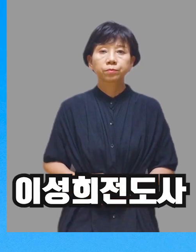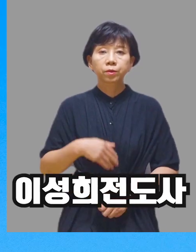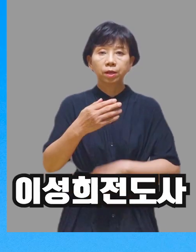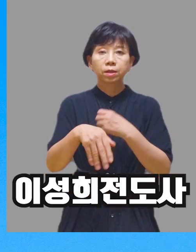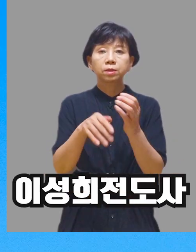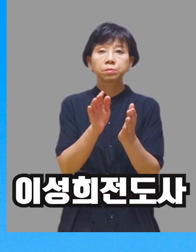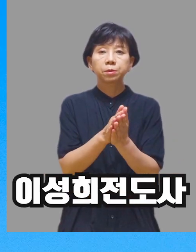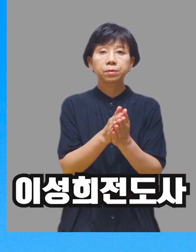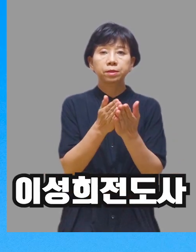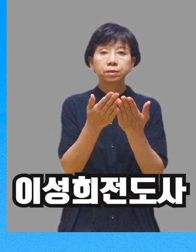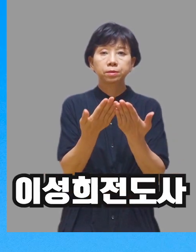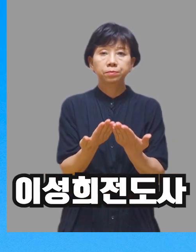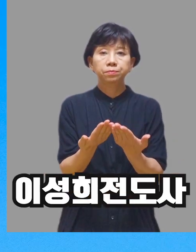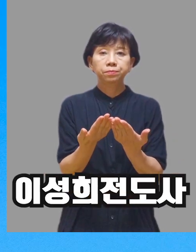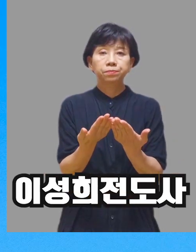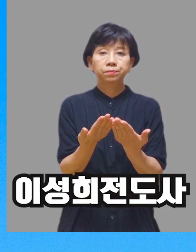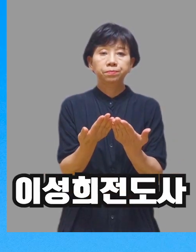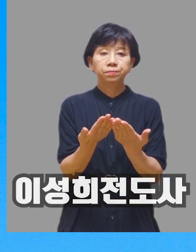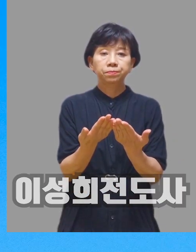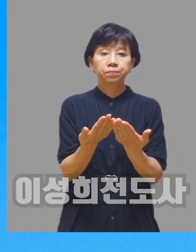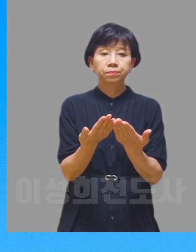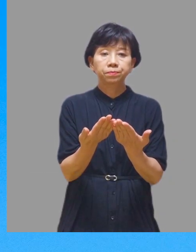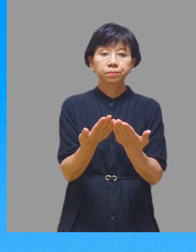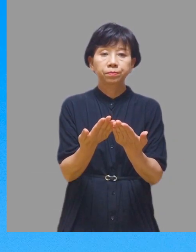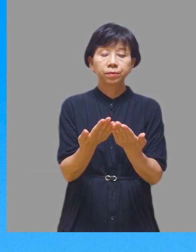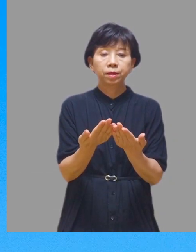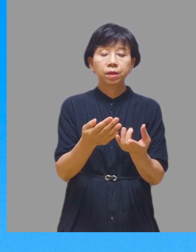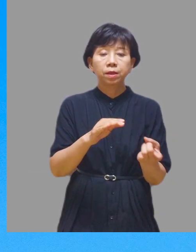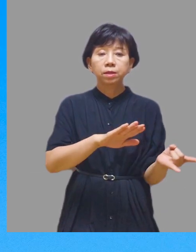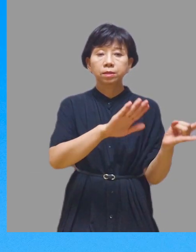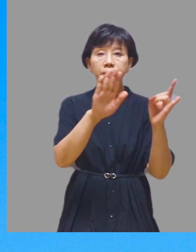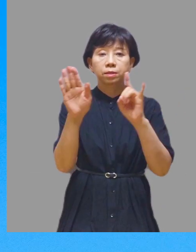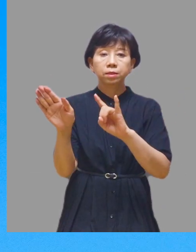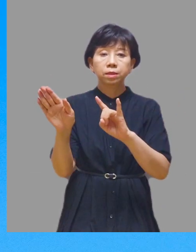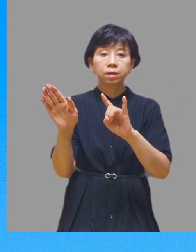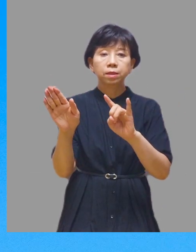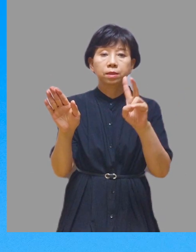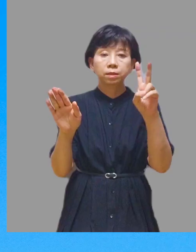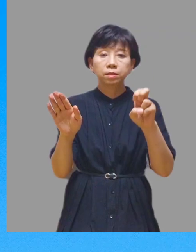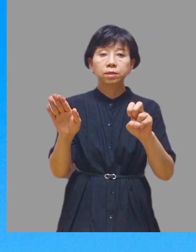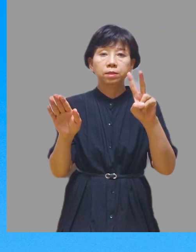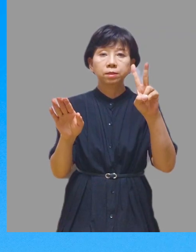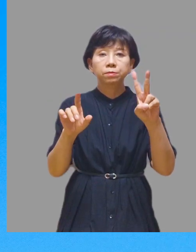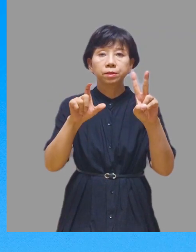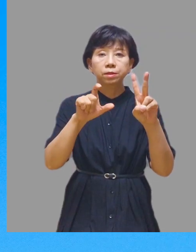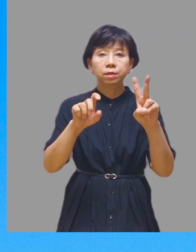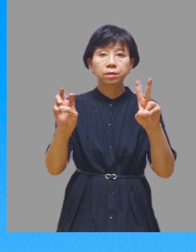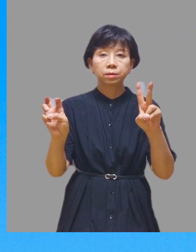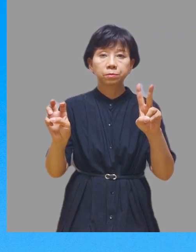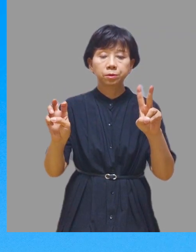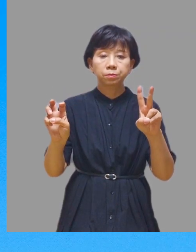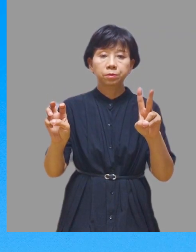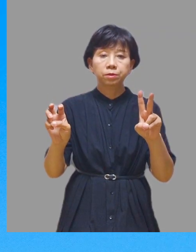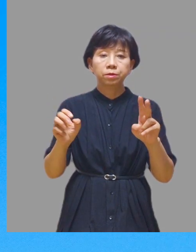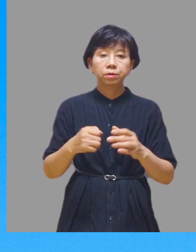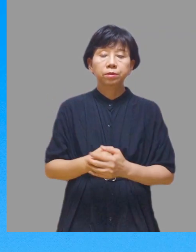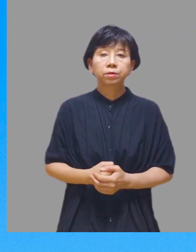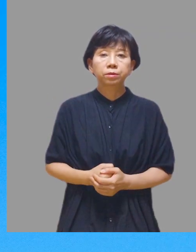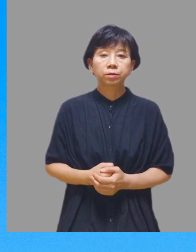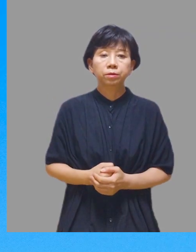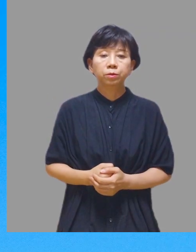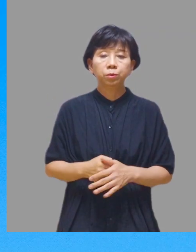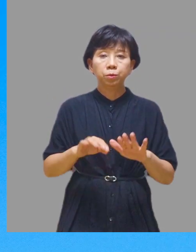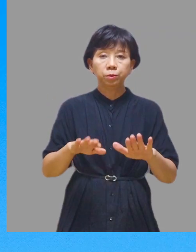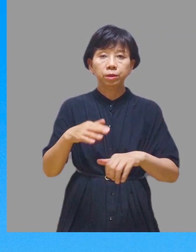우리 하나님의 말씀 같이 찾아보도록 하겠습니다. 에스겔 22장 30절 말씀입니다.